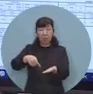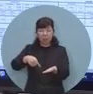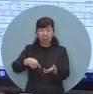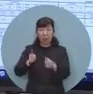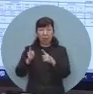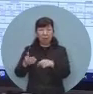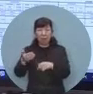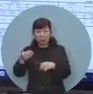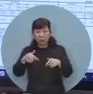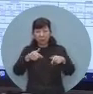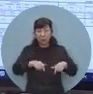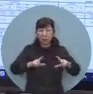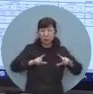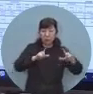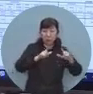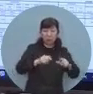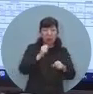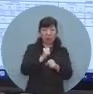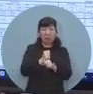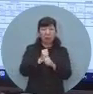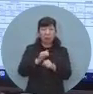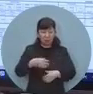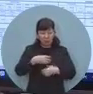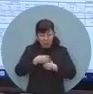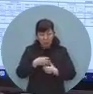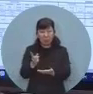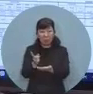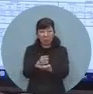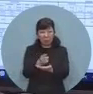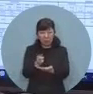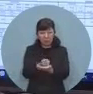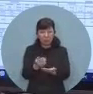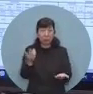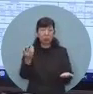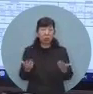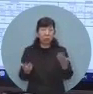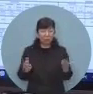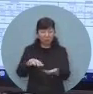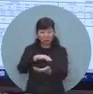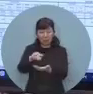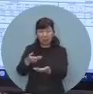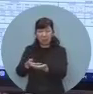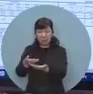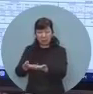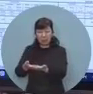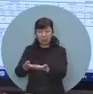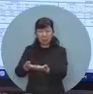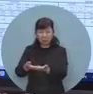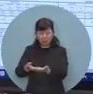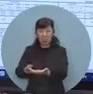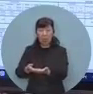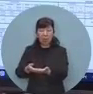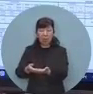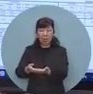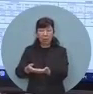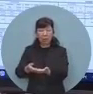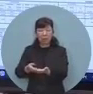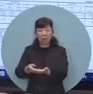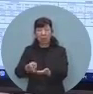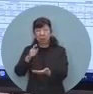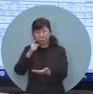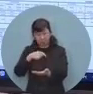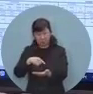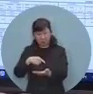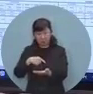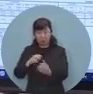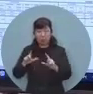ネリマクと西東京が作っているハザードマップよりもえハランズの方が広いんですねつまり何が言いたいかと言うと東京都が